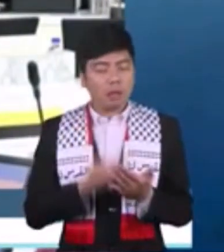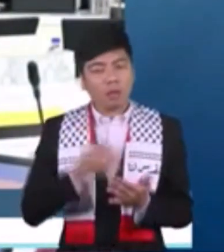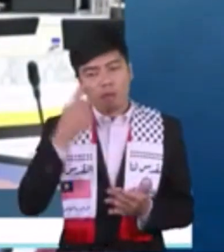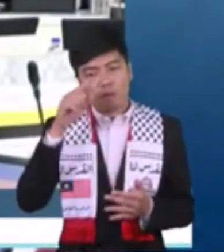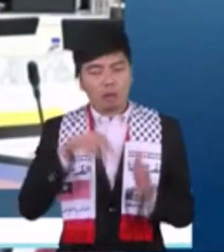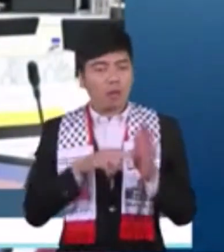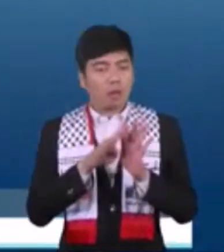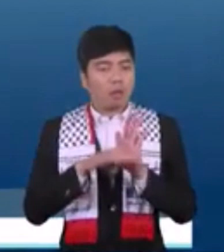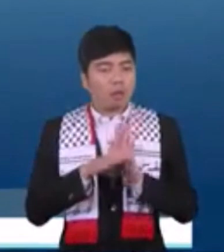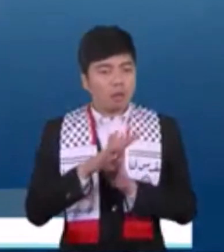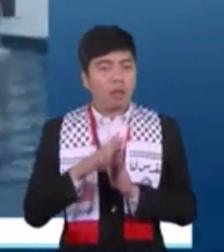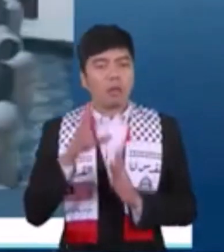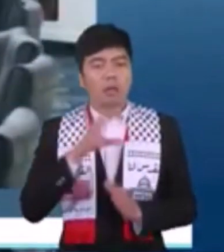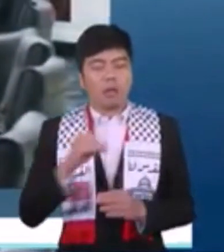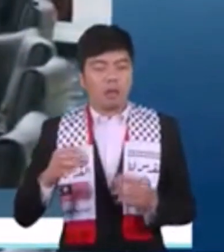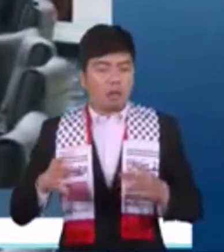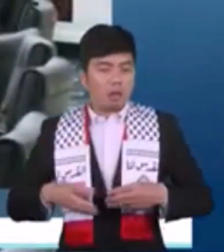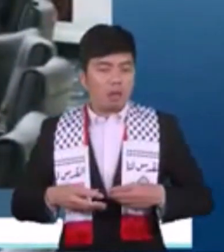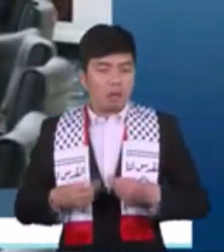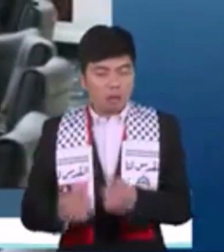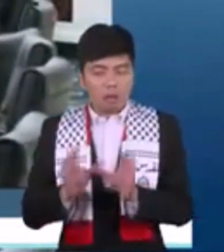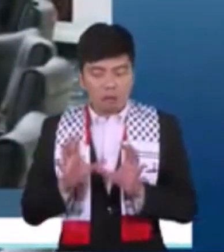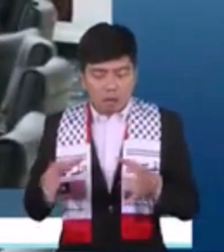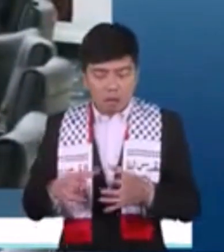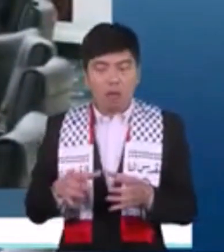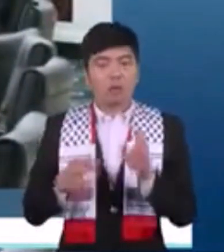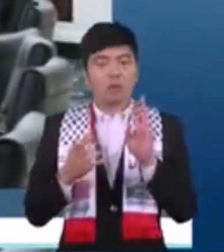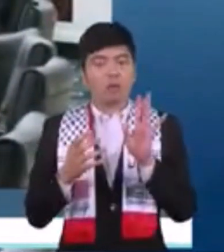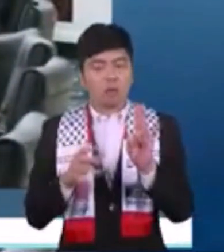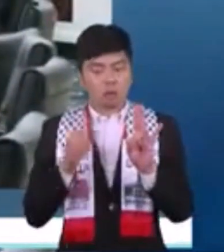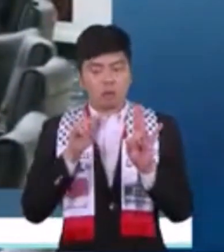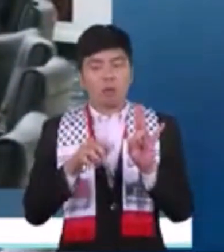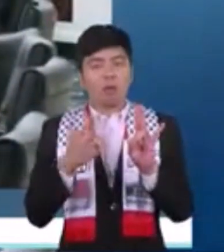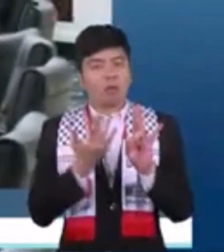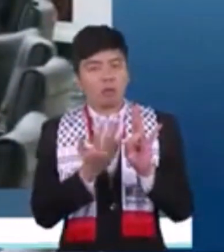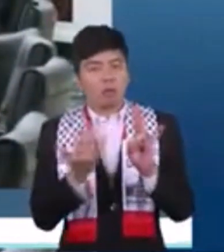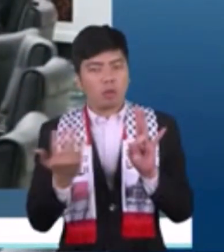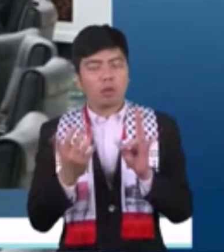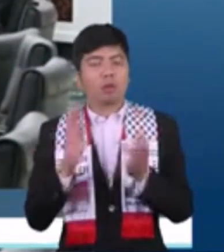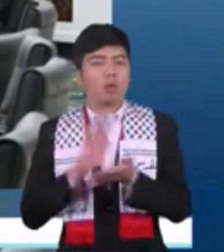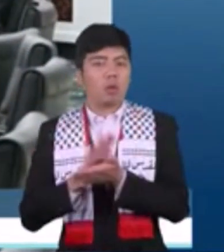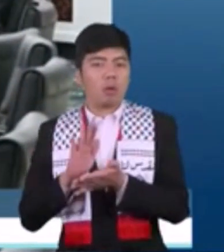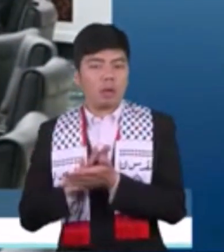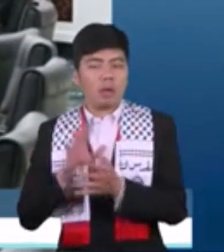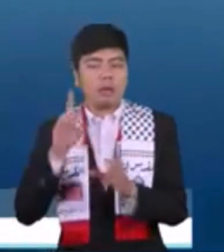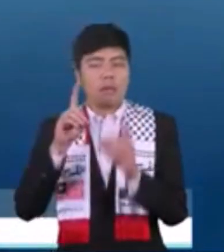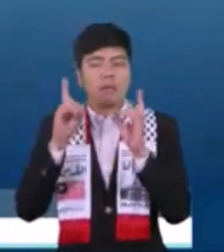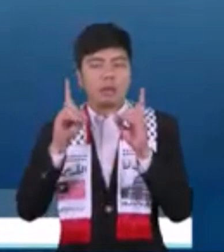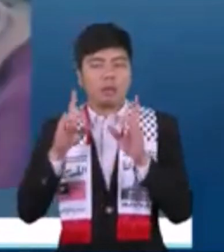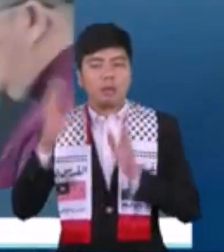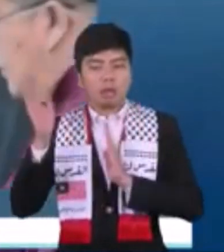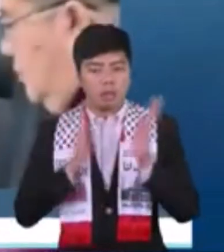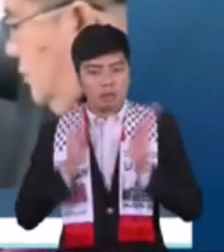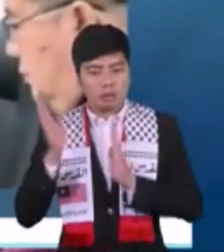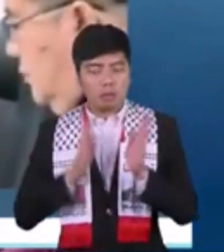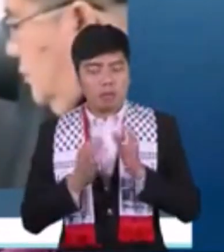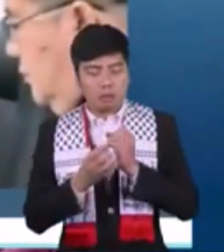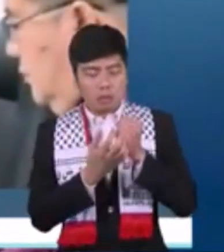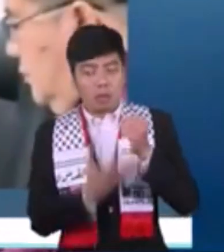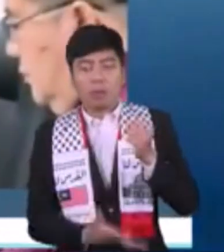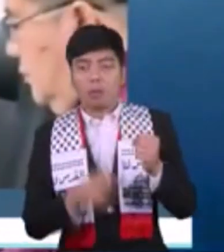peningkatan dan penyelenggaraan kecil di 795 sekolah di bawah Kementerian Pendidikan Malaysia dengan peruntukan